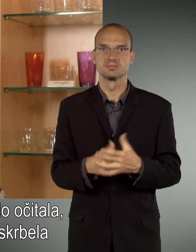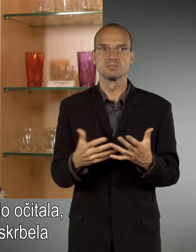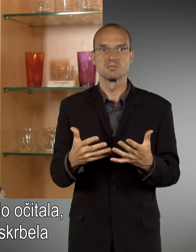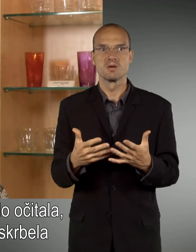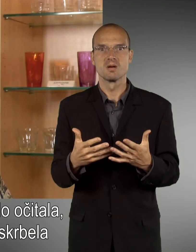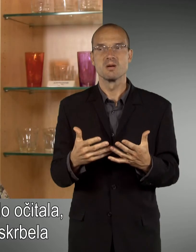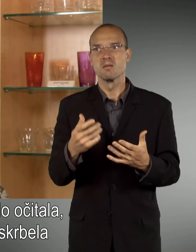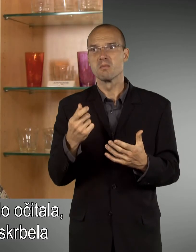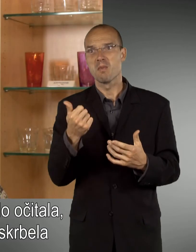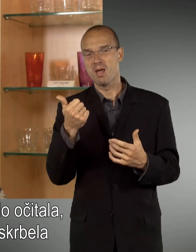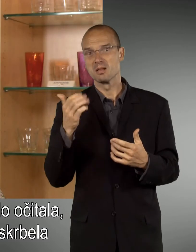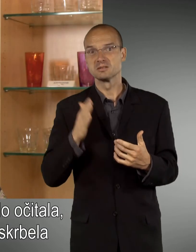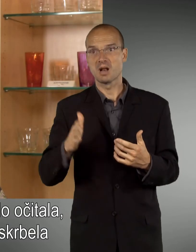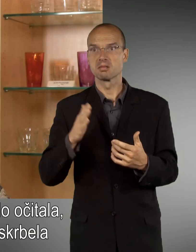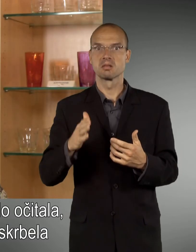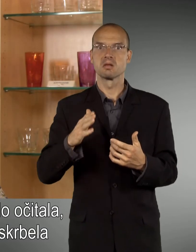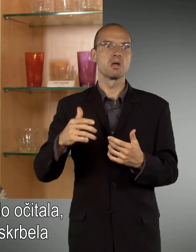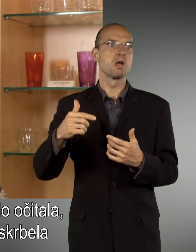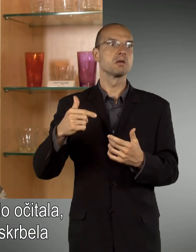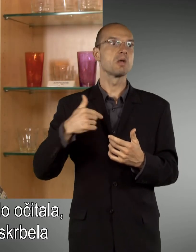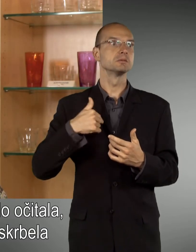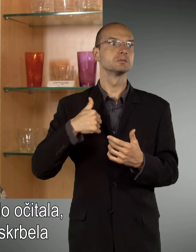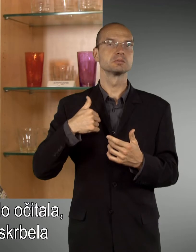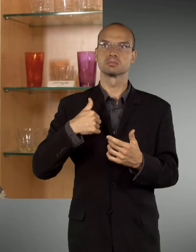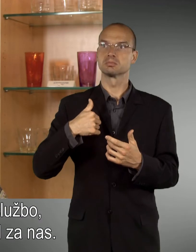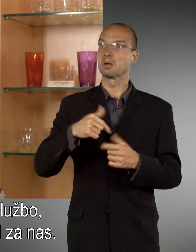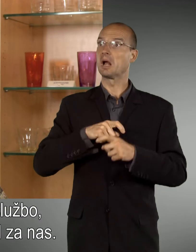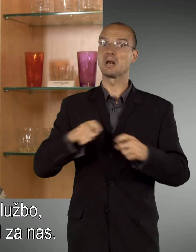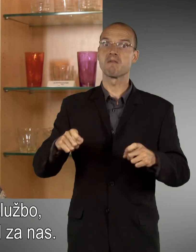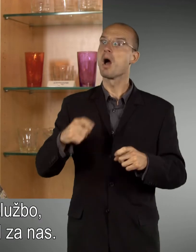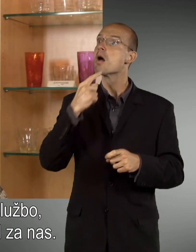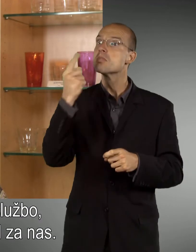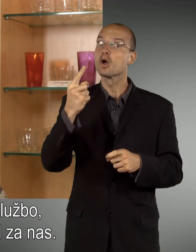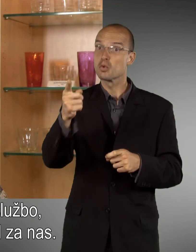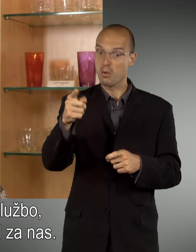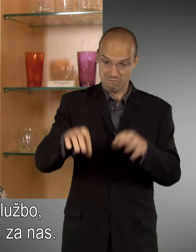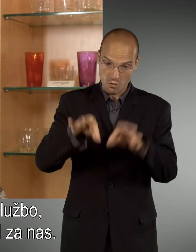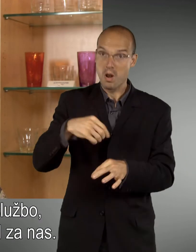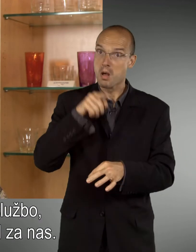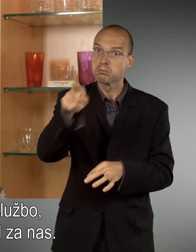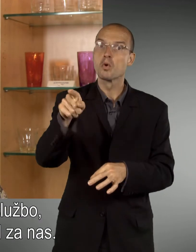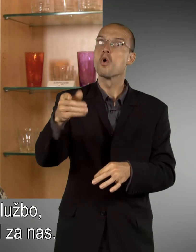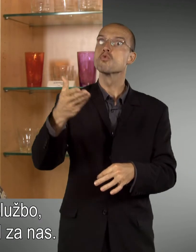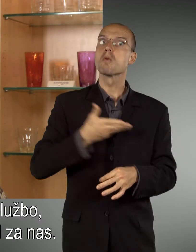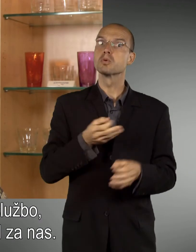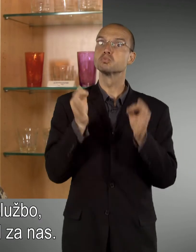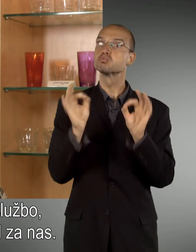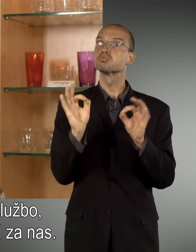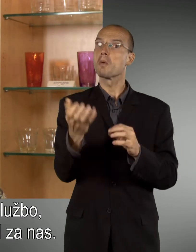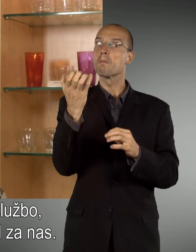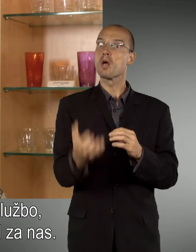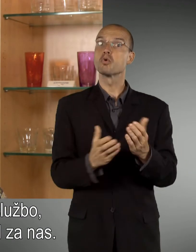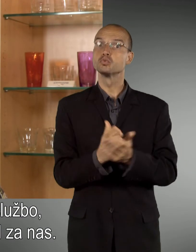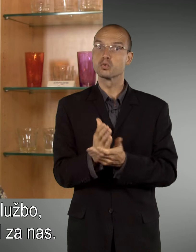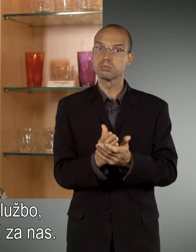pravzaprav malo bi si učitala pol, da bi enemu priskrbela službo, dobro plačano, da bi